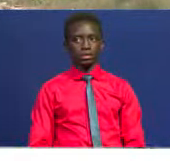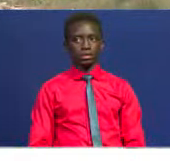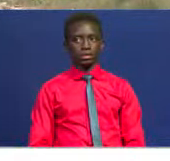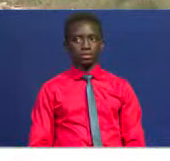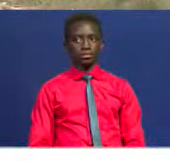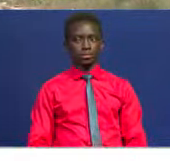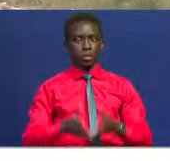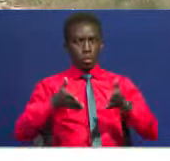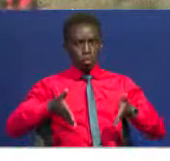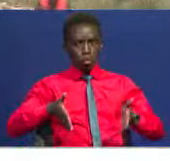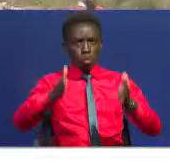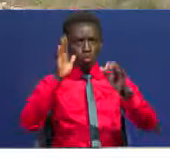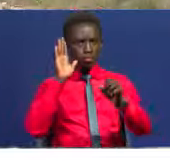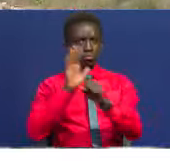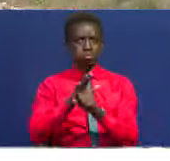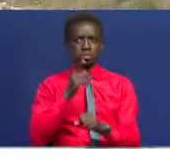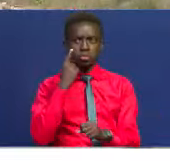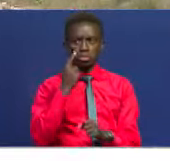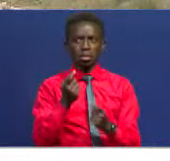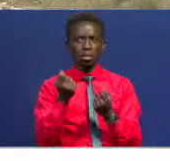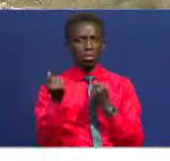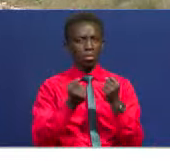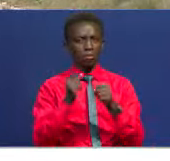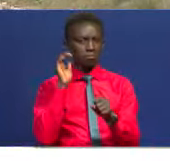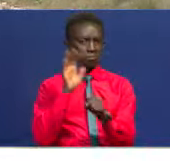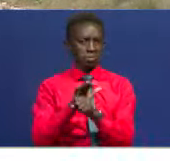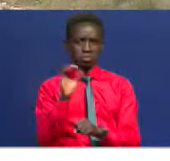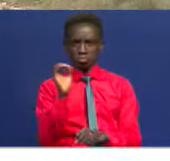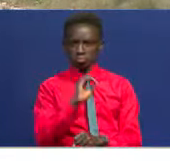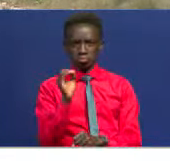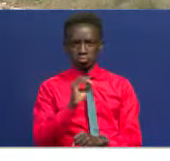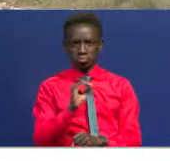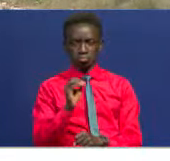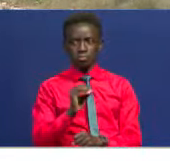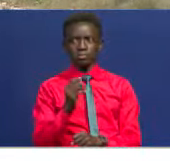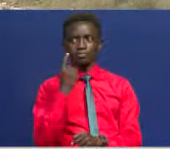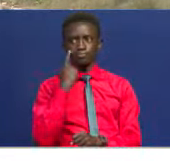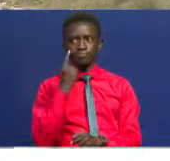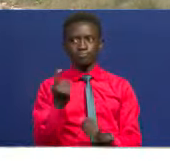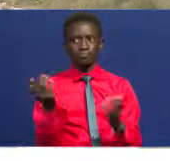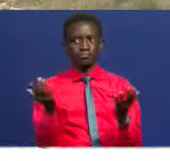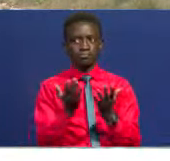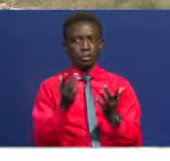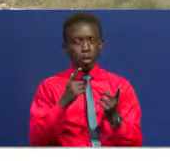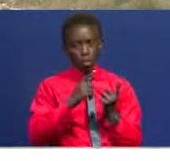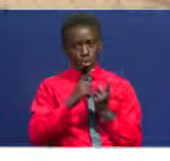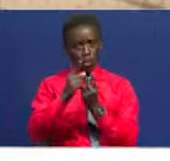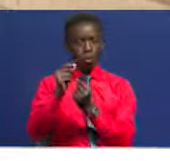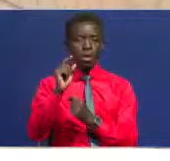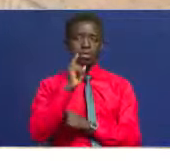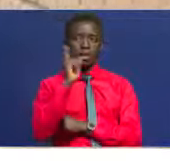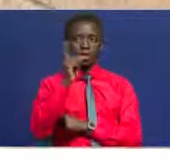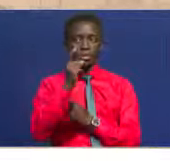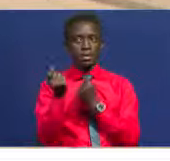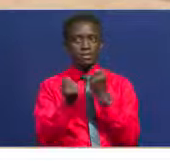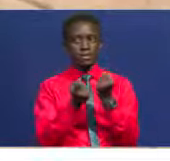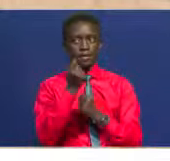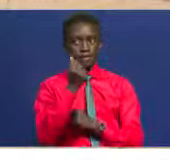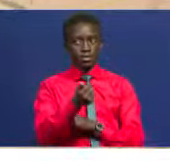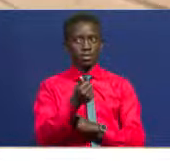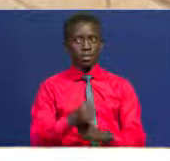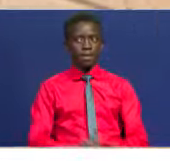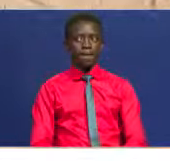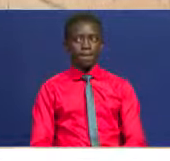Barabara nyingi zilishuhudia idadi ndogo ya magari yakielekea katikati ya jiji la Nairobi.